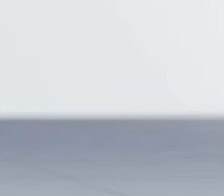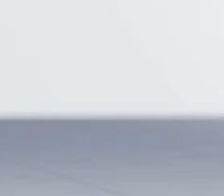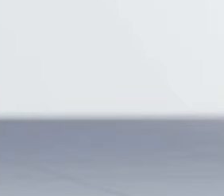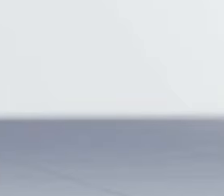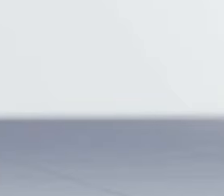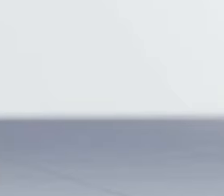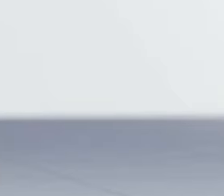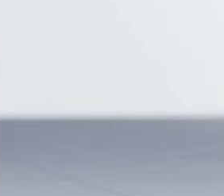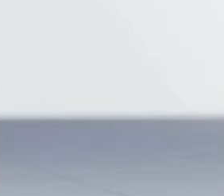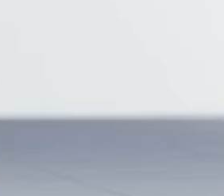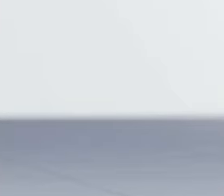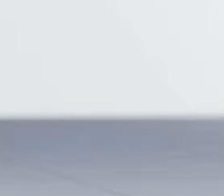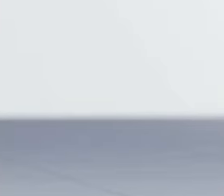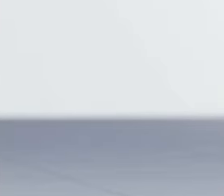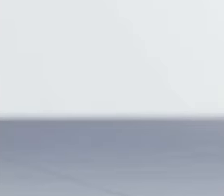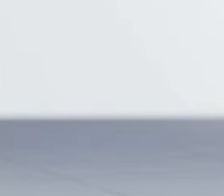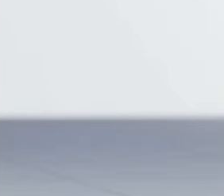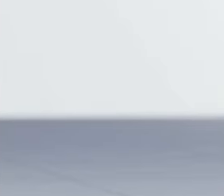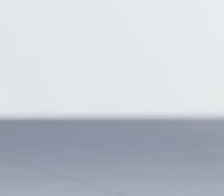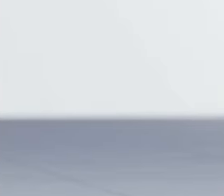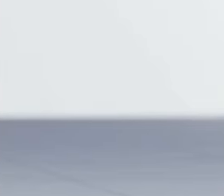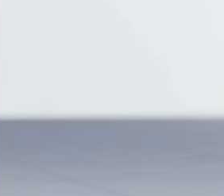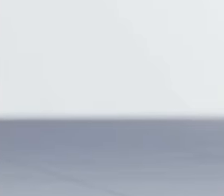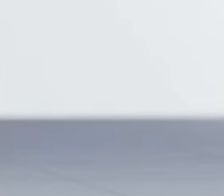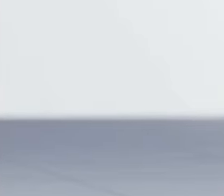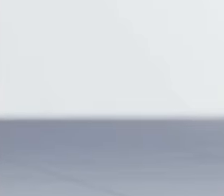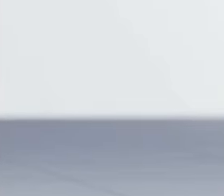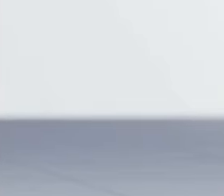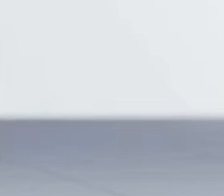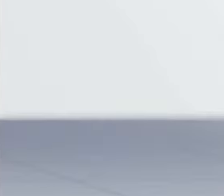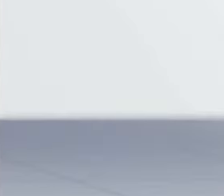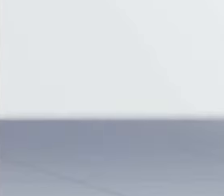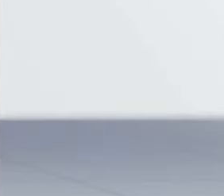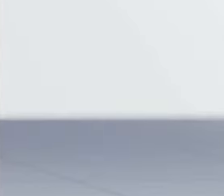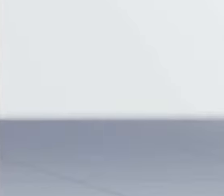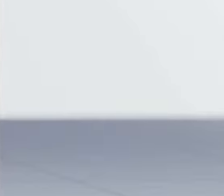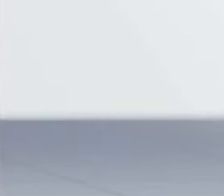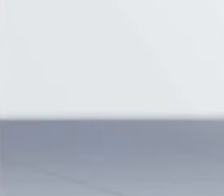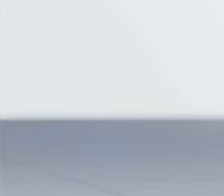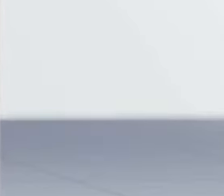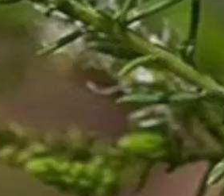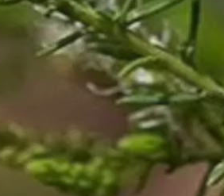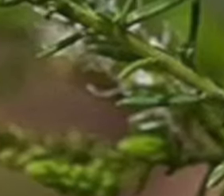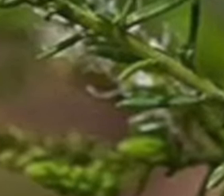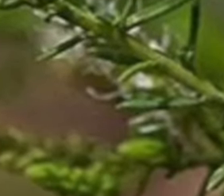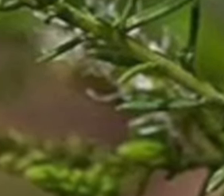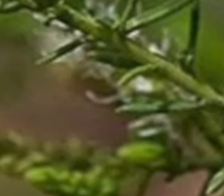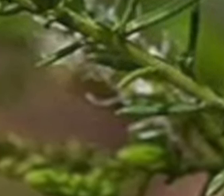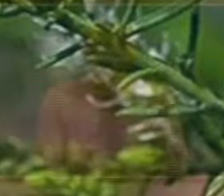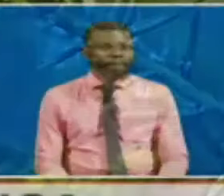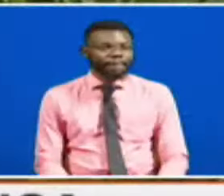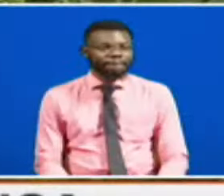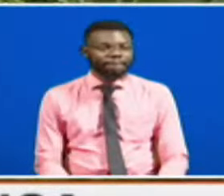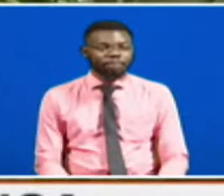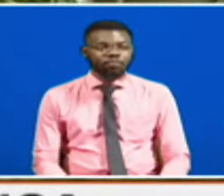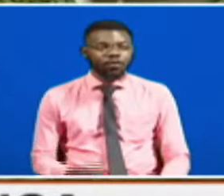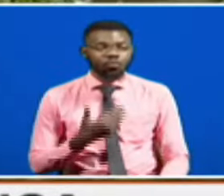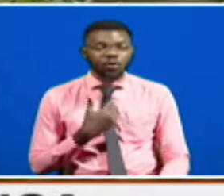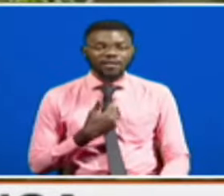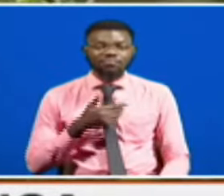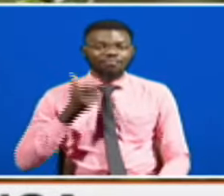wanahamahama na si vipepeo wote. Vipepeo uhama wakitafuta chakula na mahali pa kutagia mayai. Wao utaka kutaga mayai